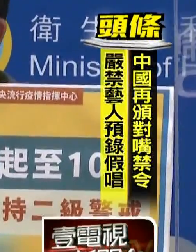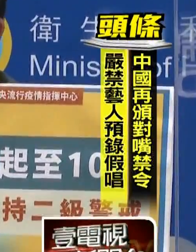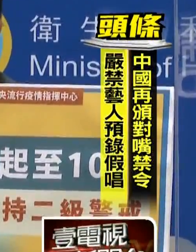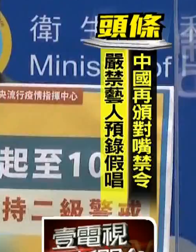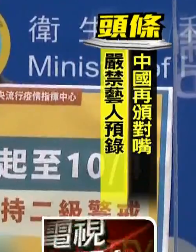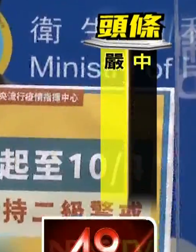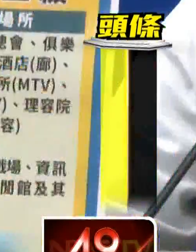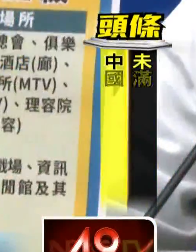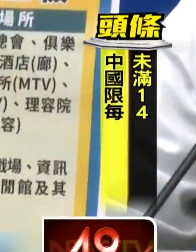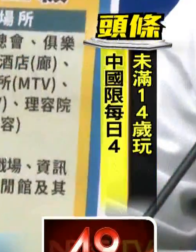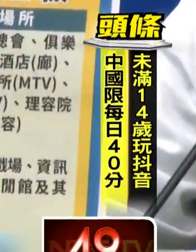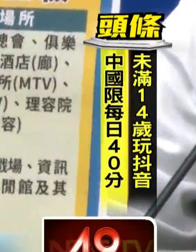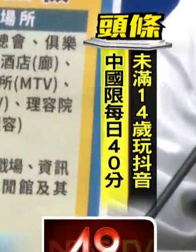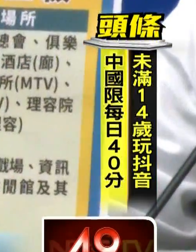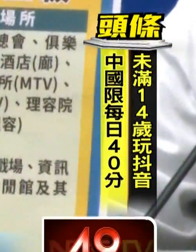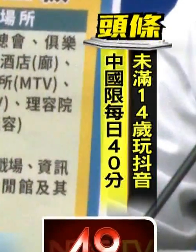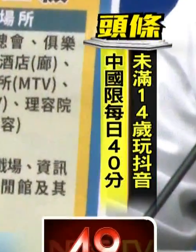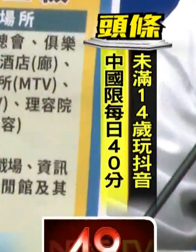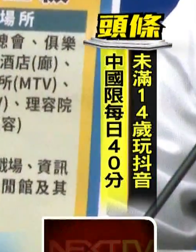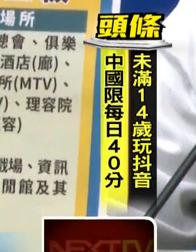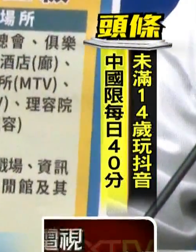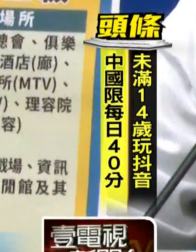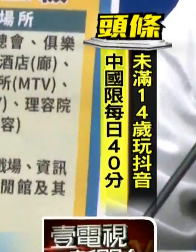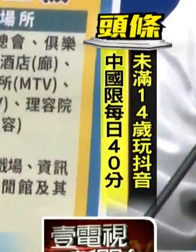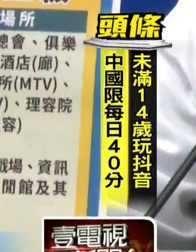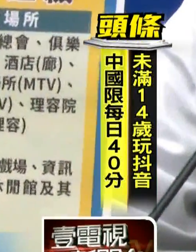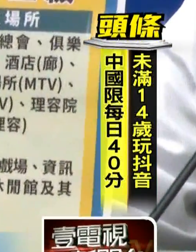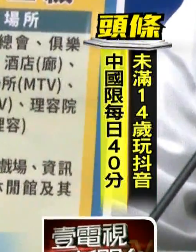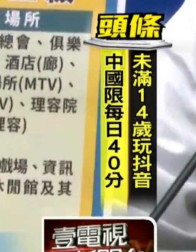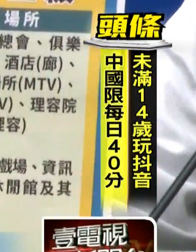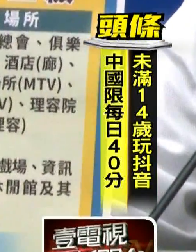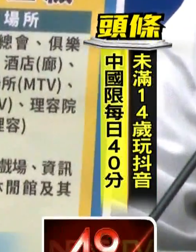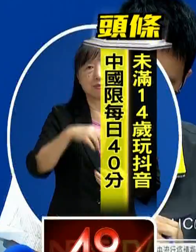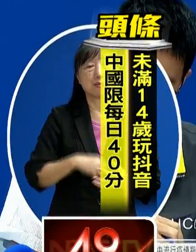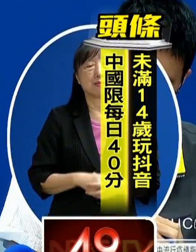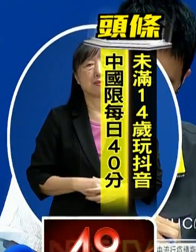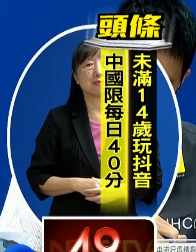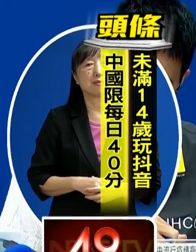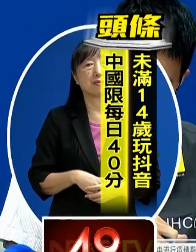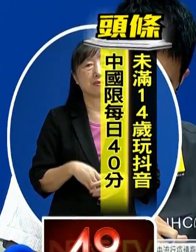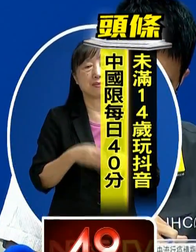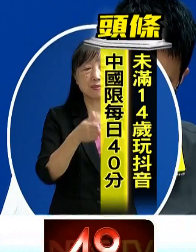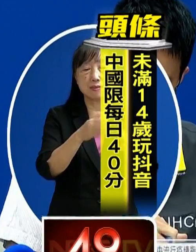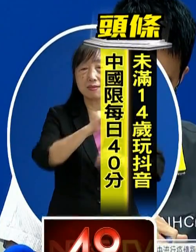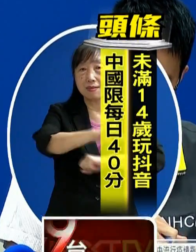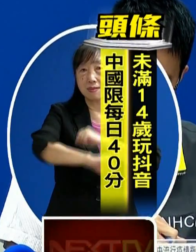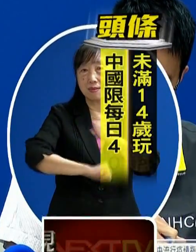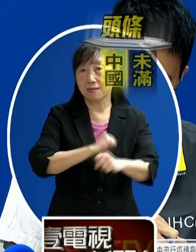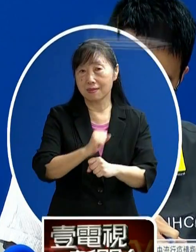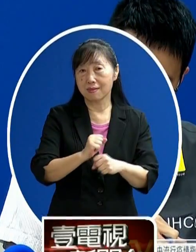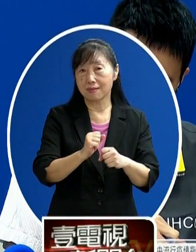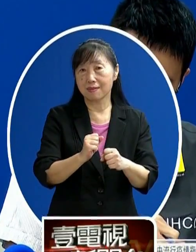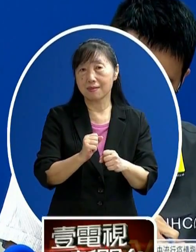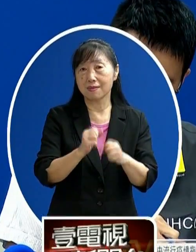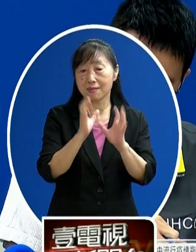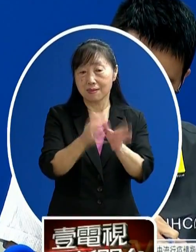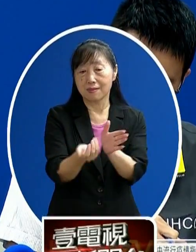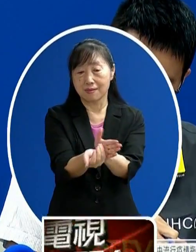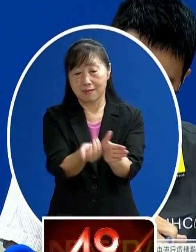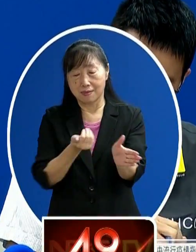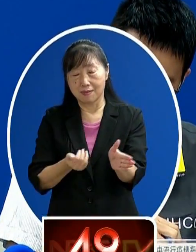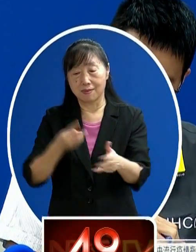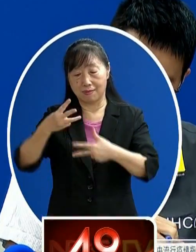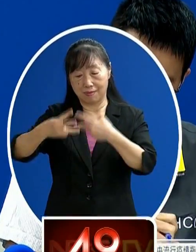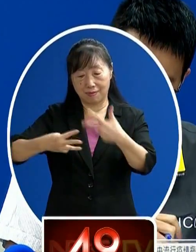再视情况滚动式修订，但是会展活动有条件开放。 活动举办3个礼拜以前